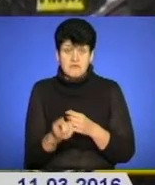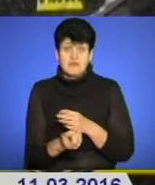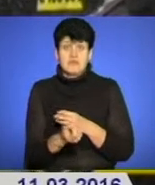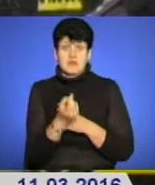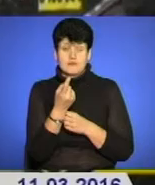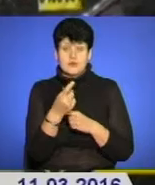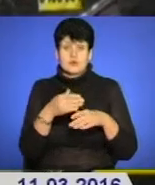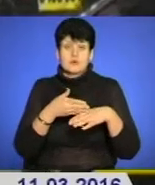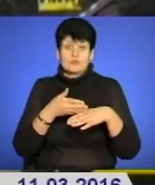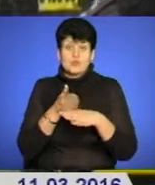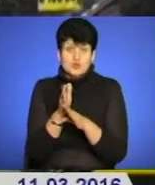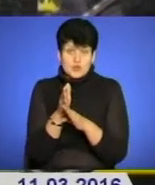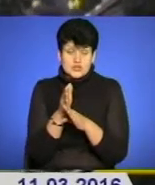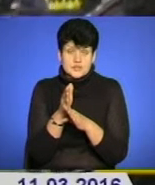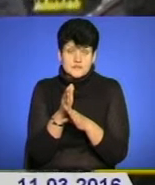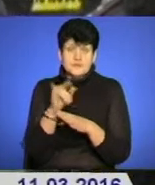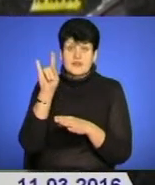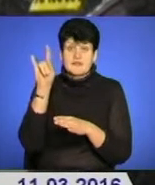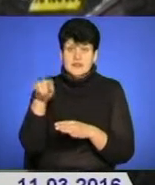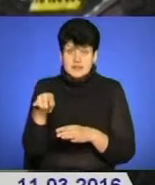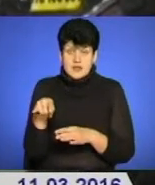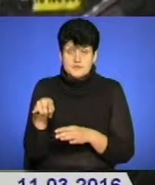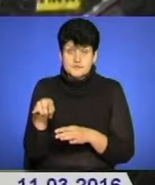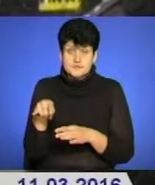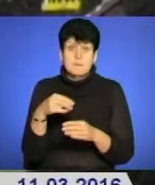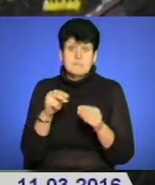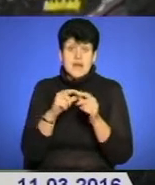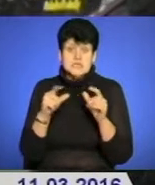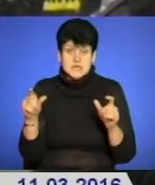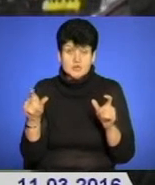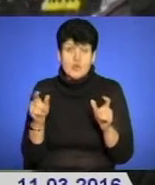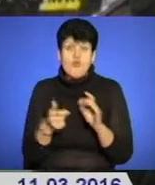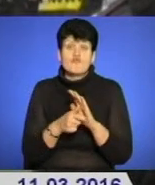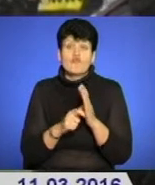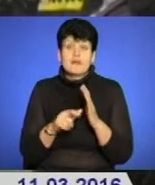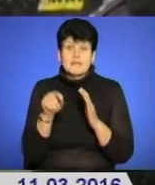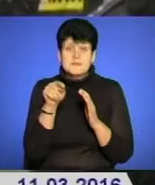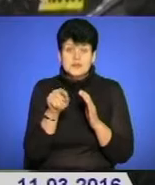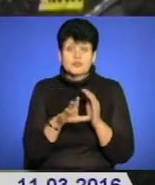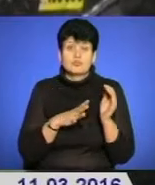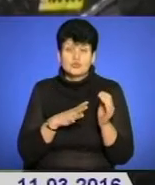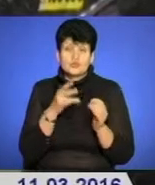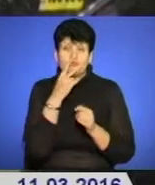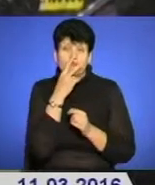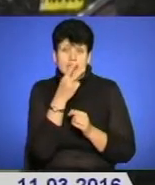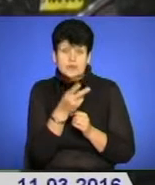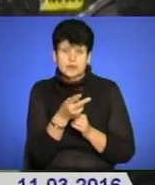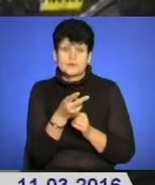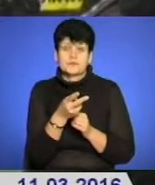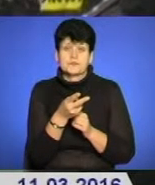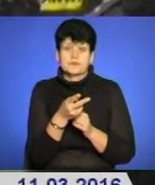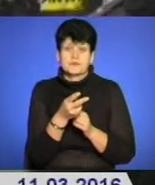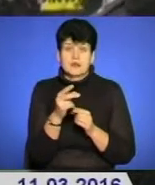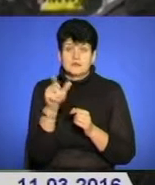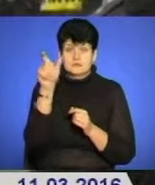виявлено пошкодження вікна даного магазину. В приміщенні було видно